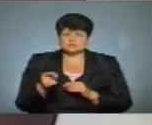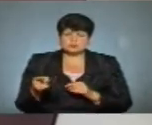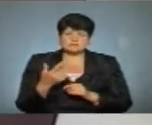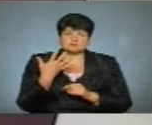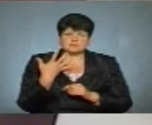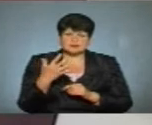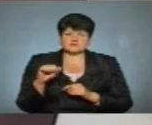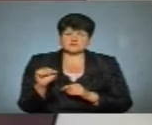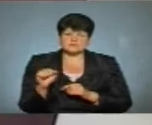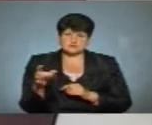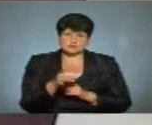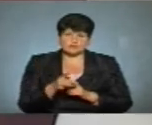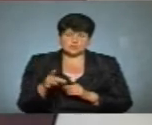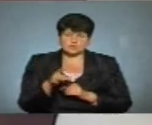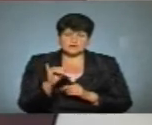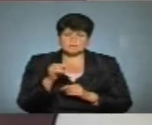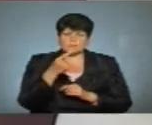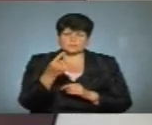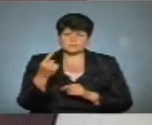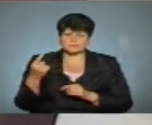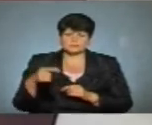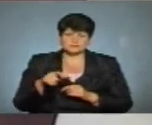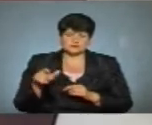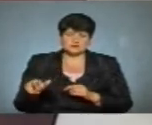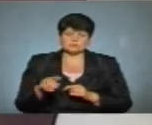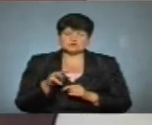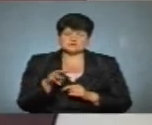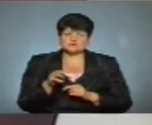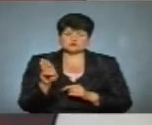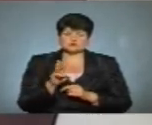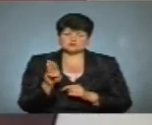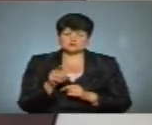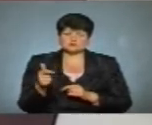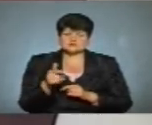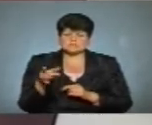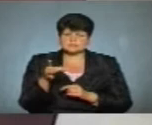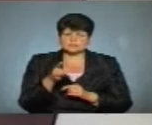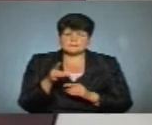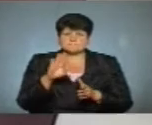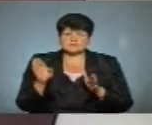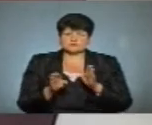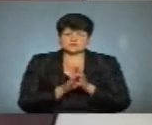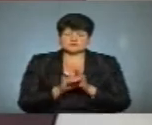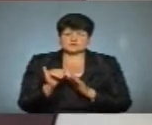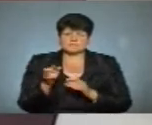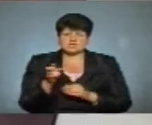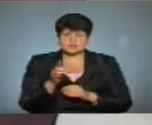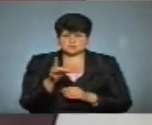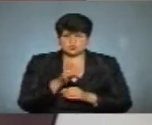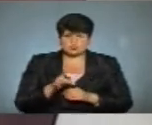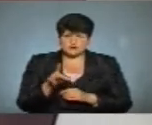5 у Трибовлянському районі та по одній особі в Монастириському, Шумському, Гусятинському, Підволочиському і Бережанському